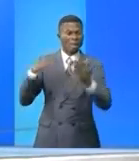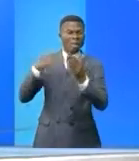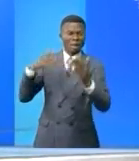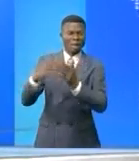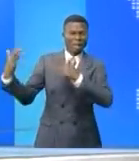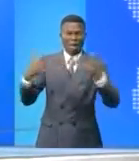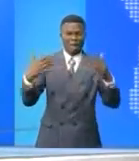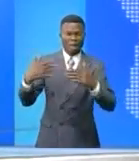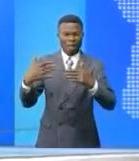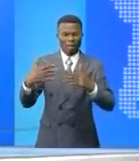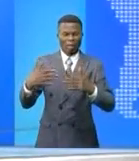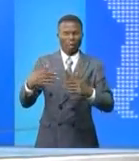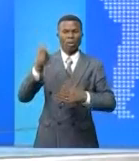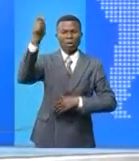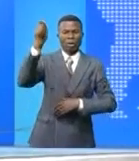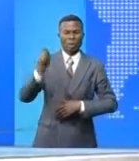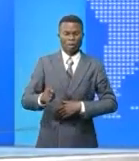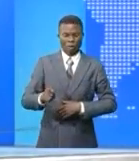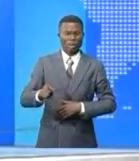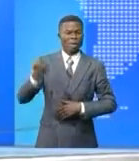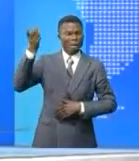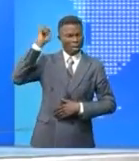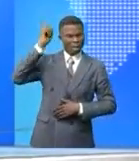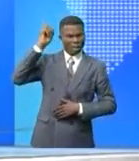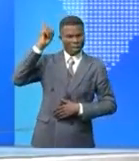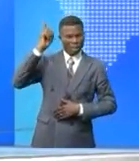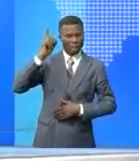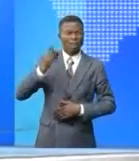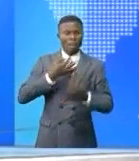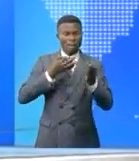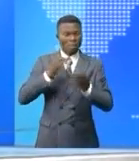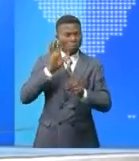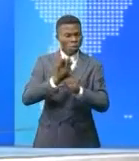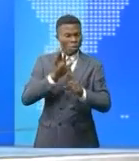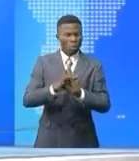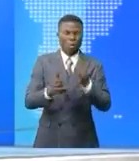commises par les éléments de la milice Kamuina Nsapu, laissant ainsi de